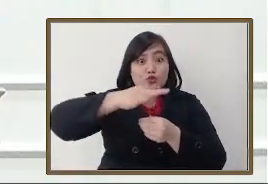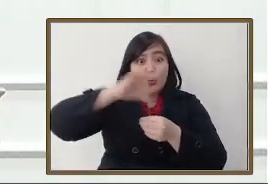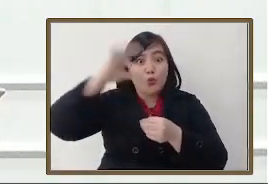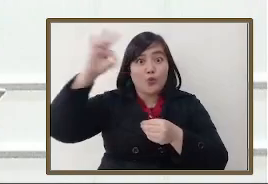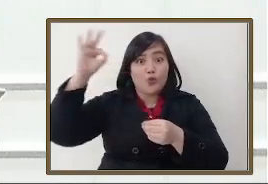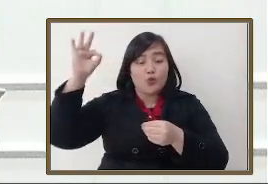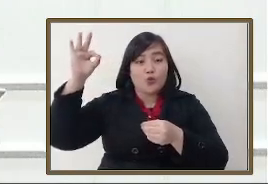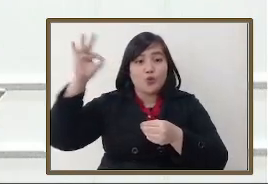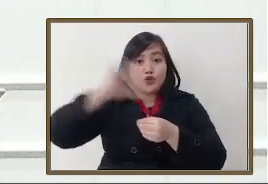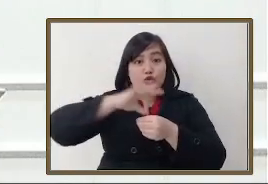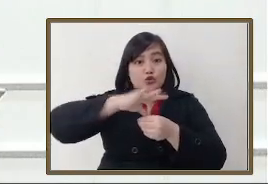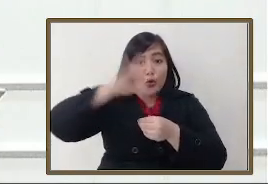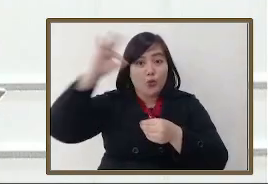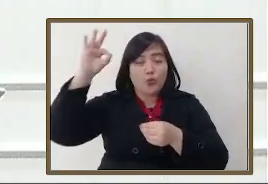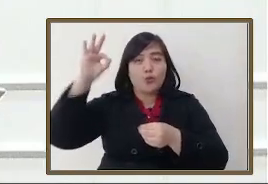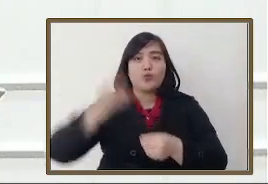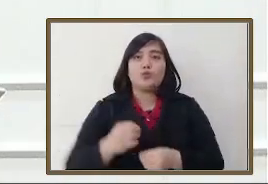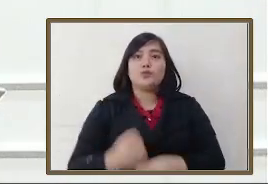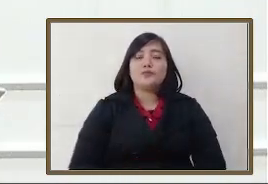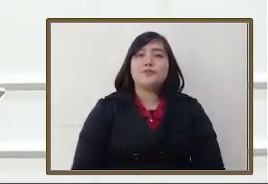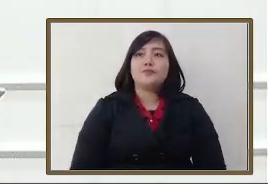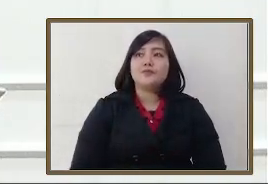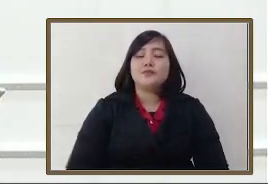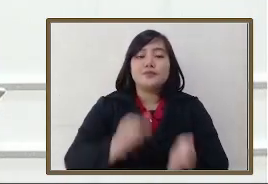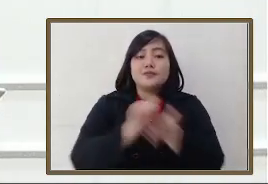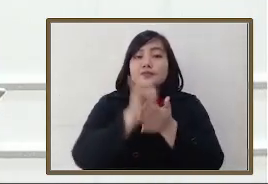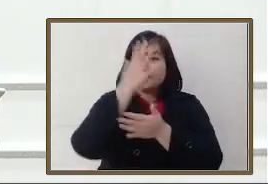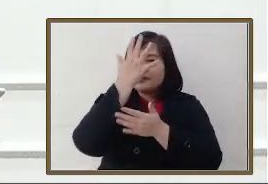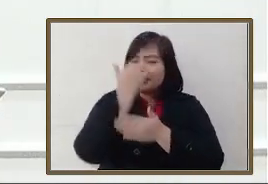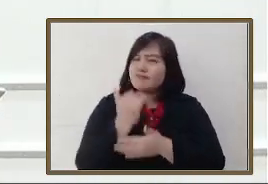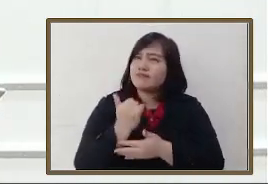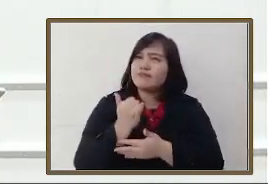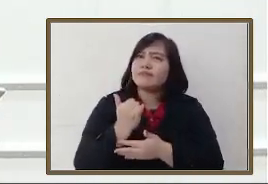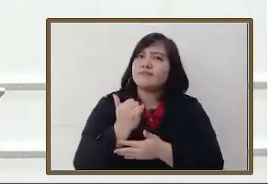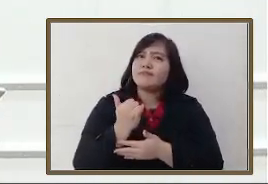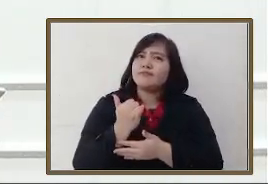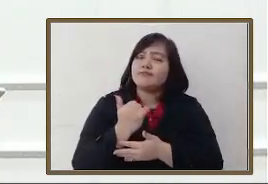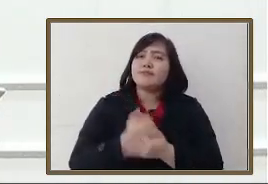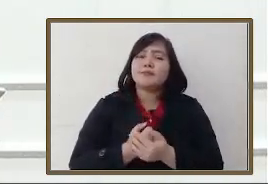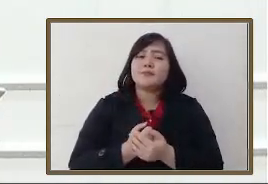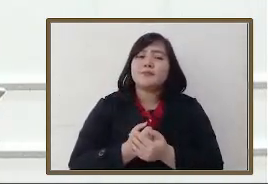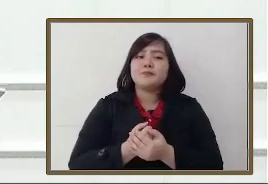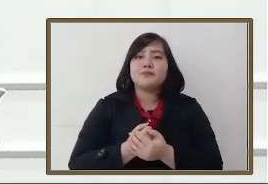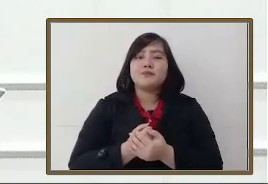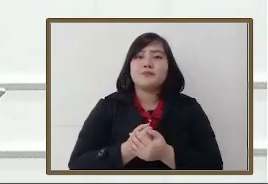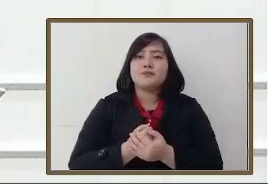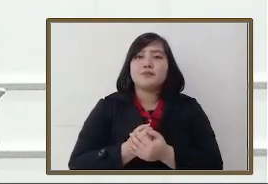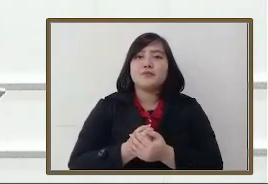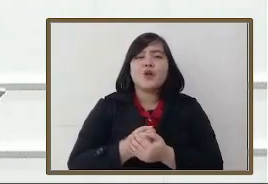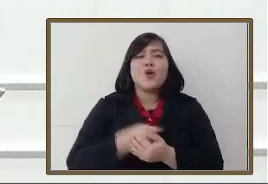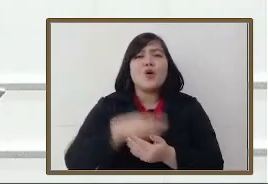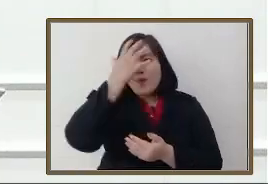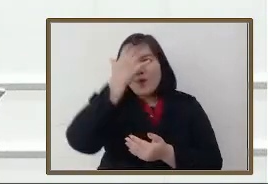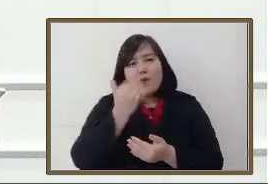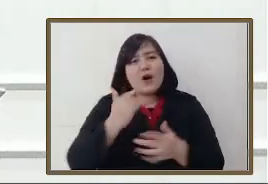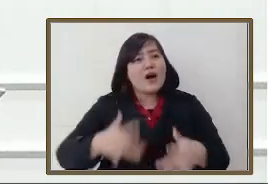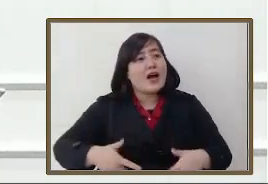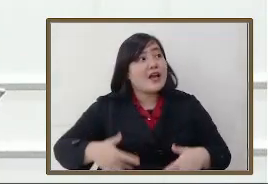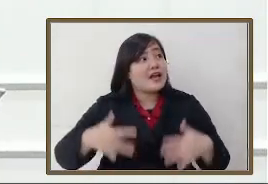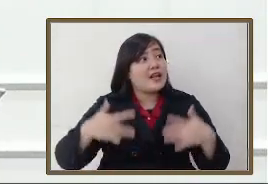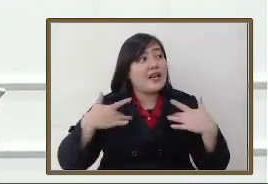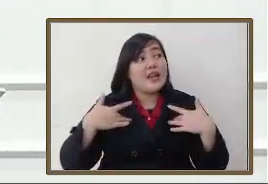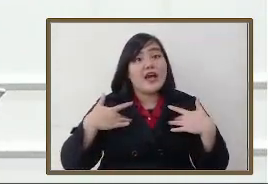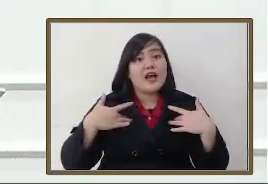Okay? Kaya ho, mga kapatid, hindi tayo magtataka na sira ang buhay natin nung patay pa